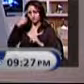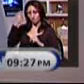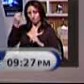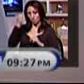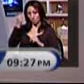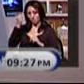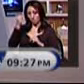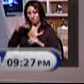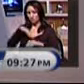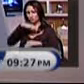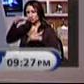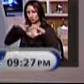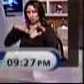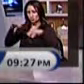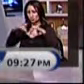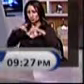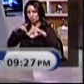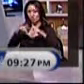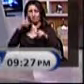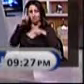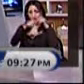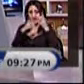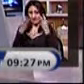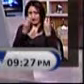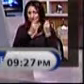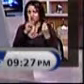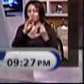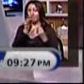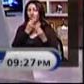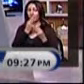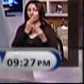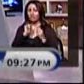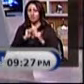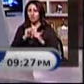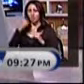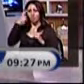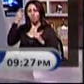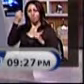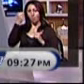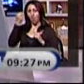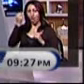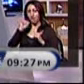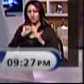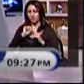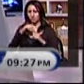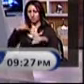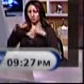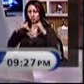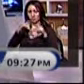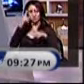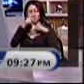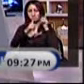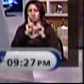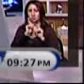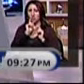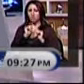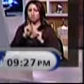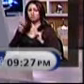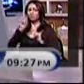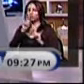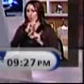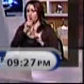من رصدها بالشارع؟ لا بص حضرتك، انا اعتقد انه اللي خسروا خساره فاحشه هم